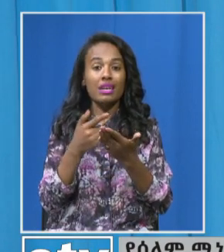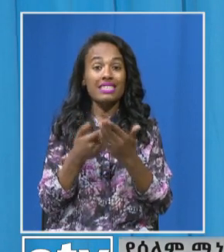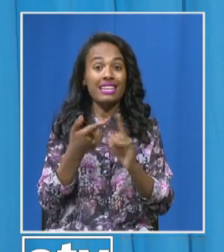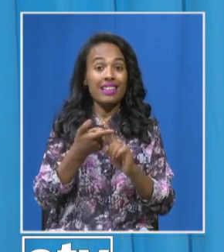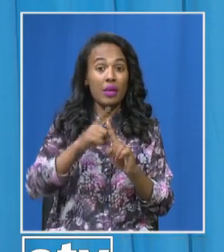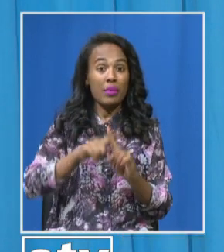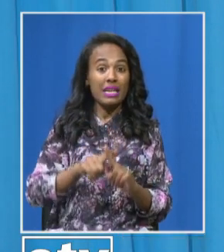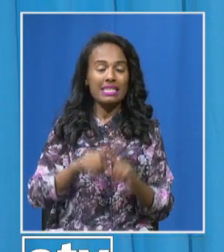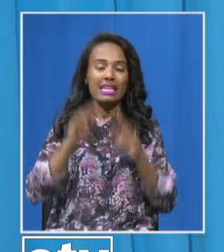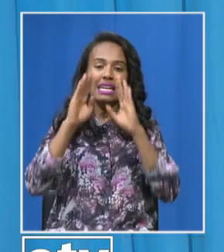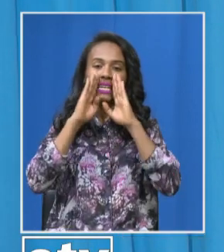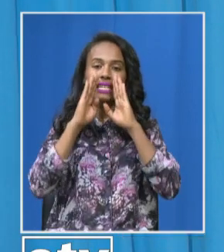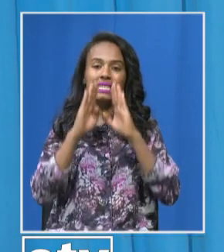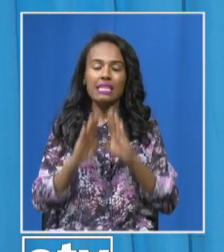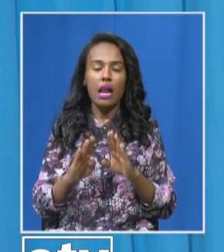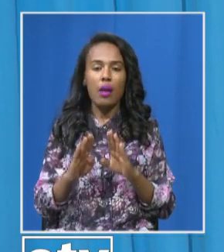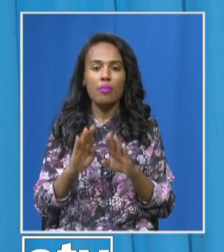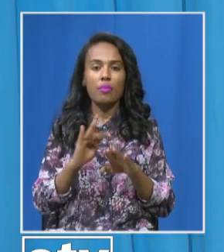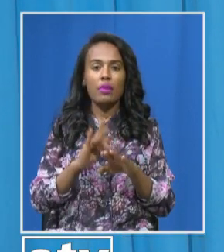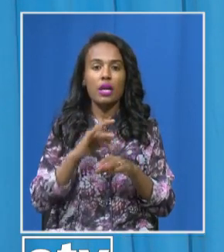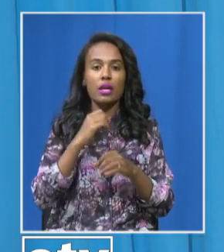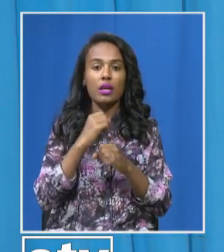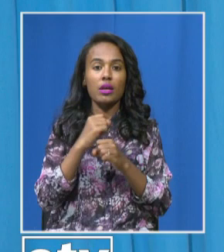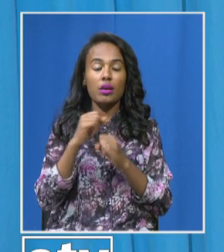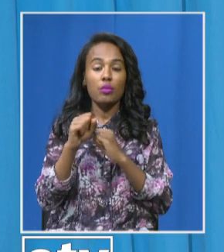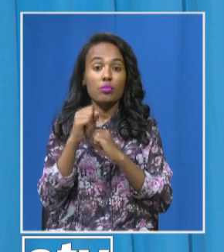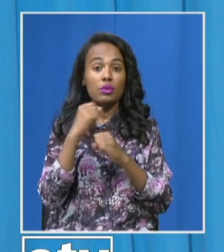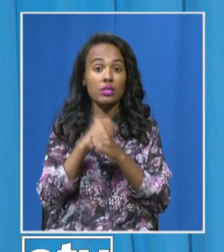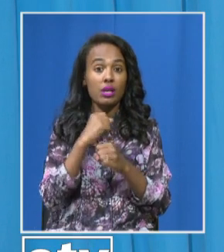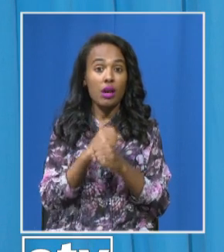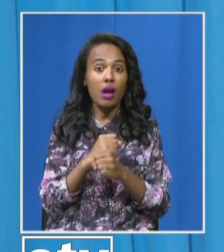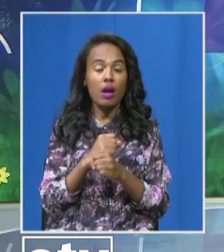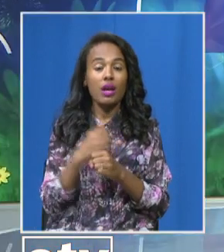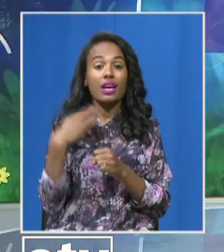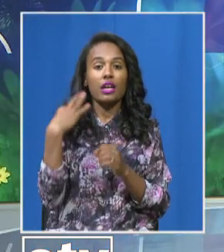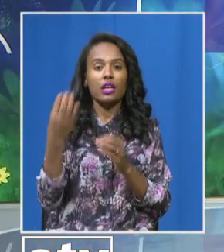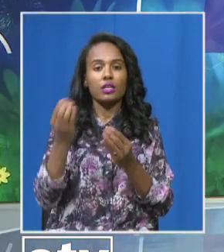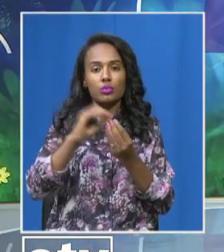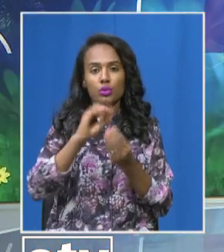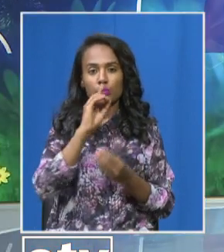መልሰን ሰላም የምንሰራ ከቤተሰብ ነው ከቤተሰብ